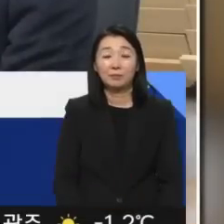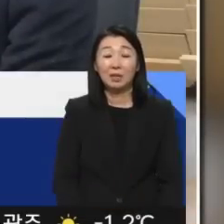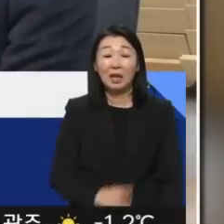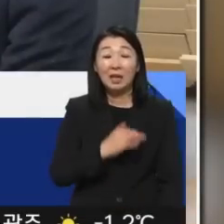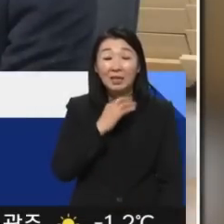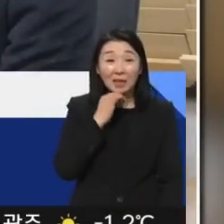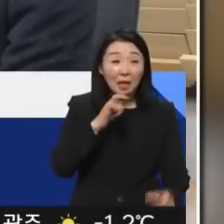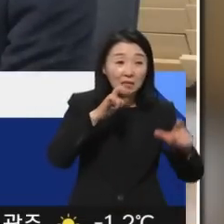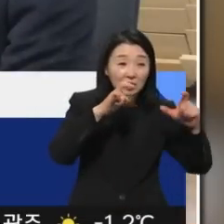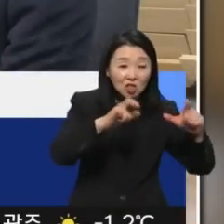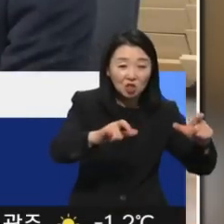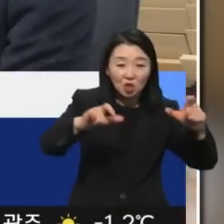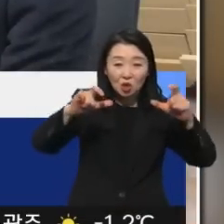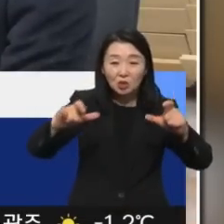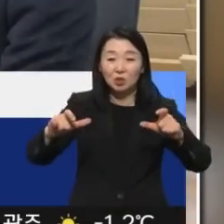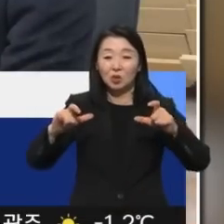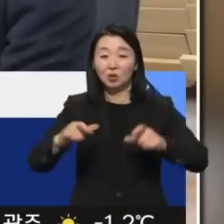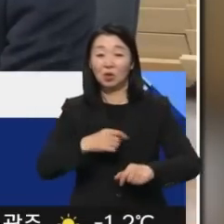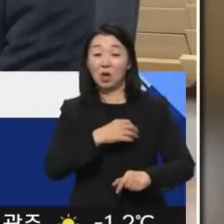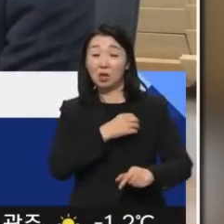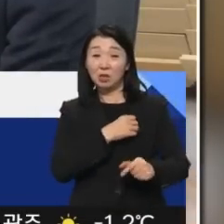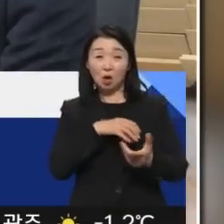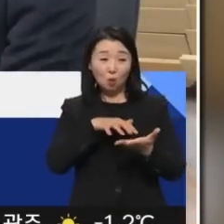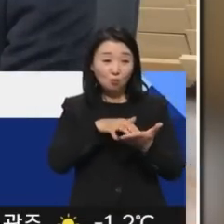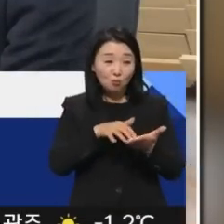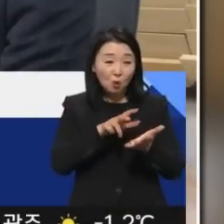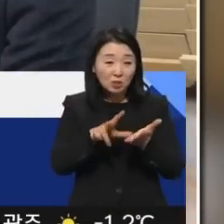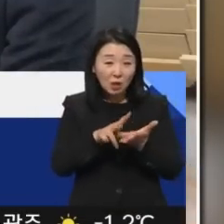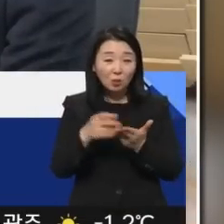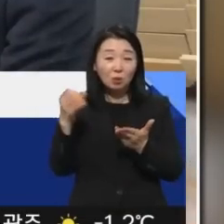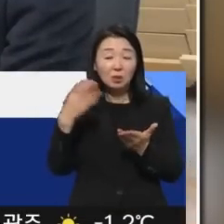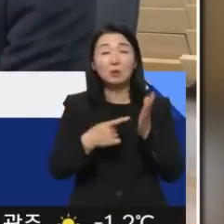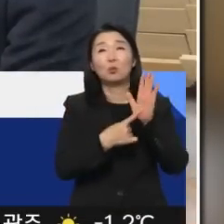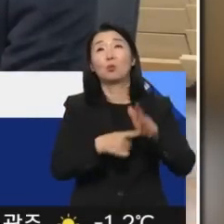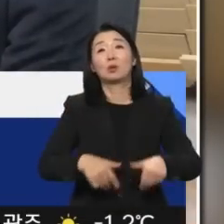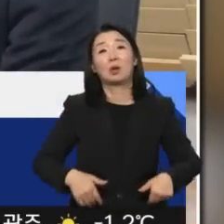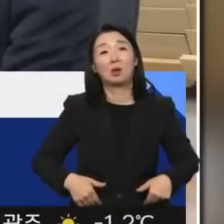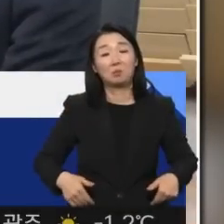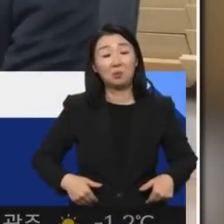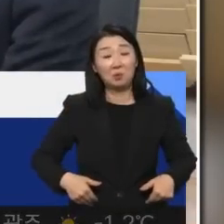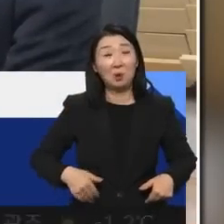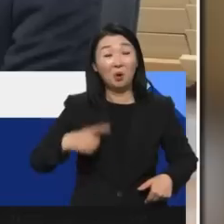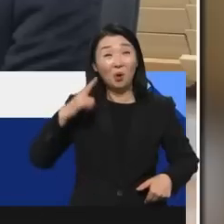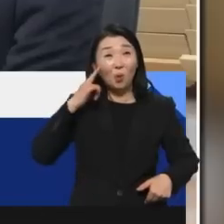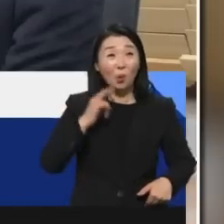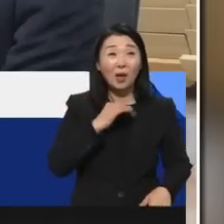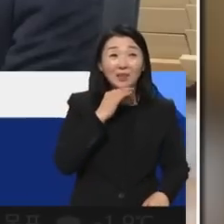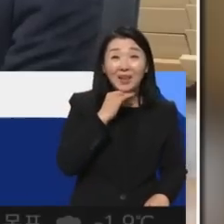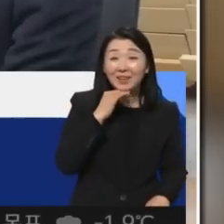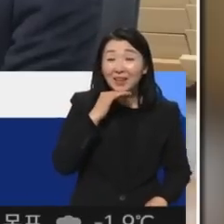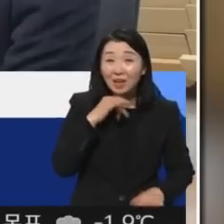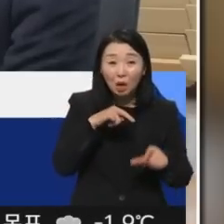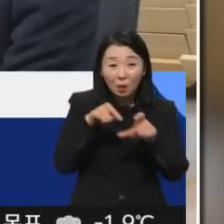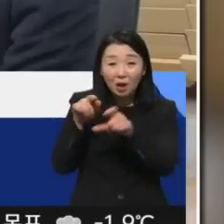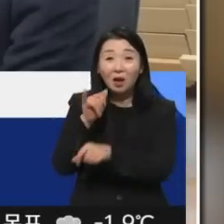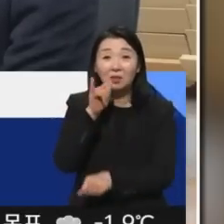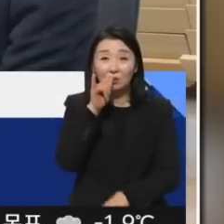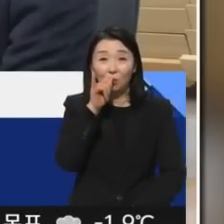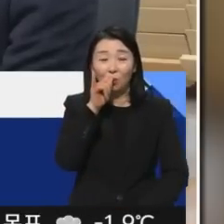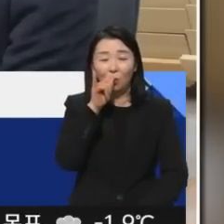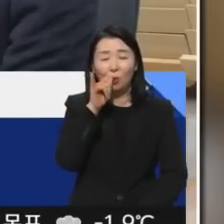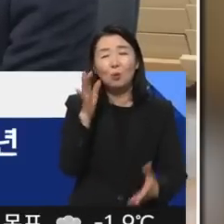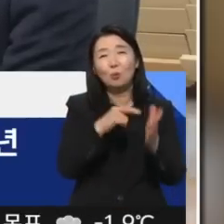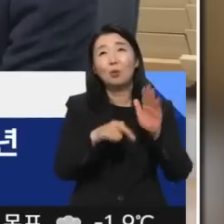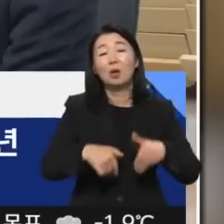연령별, 지역별 당원 분포 자료를 당했으면 공개를 했으면 좋겠어요. 아. 세대별로 퍼센티지가 있을 거 아니에요. 그러니까